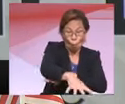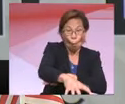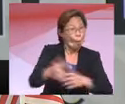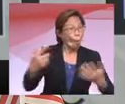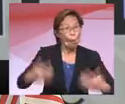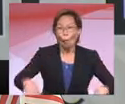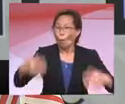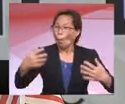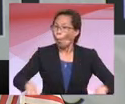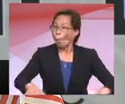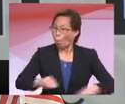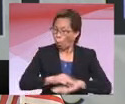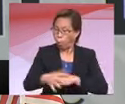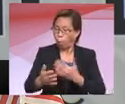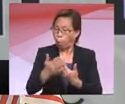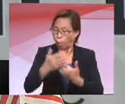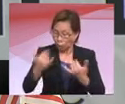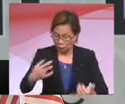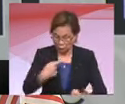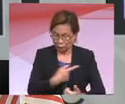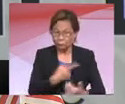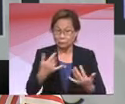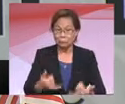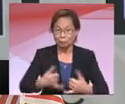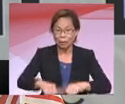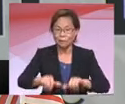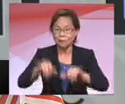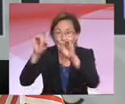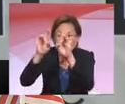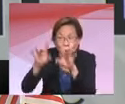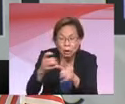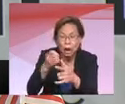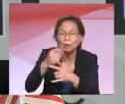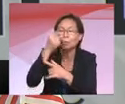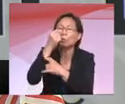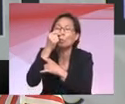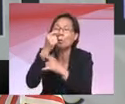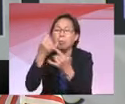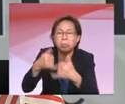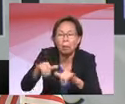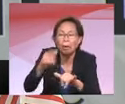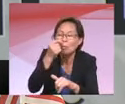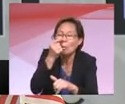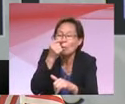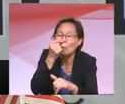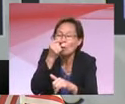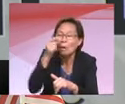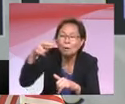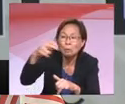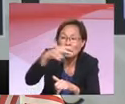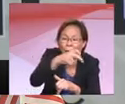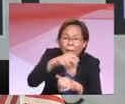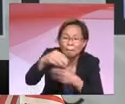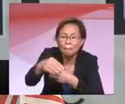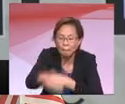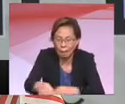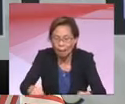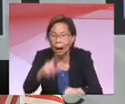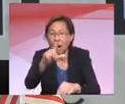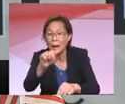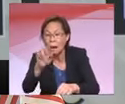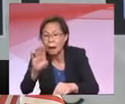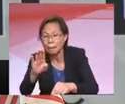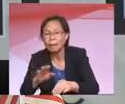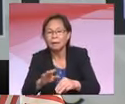Iaitu sekarang ni masih kita telah mengambil ujian ataupun swab ataupun virus tersebut di makmal. Dan makmal akan